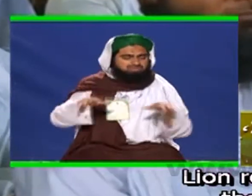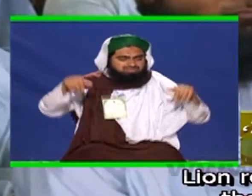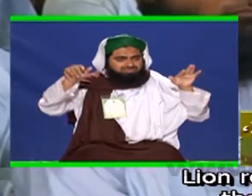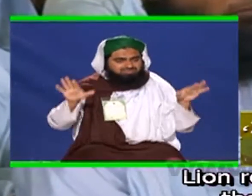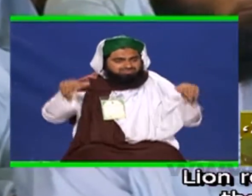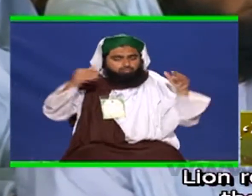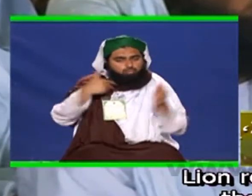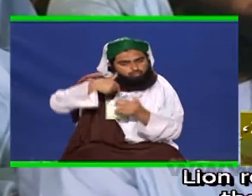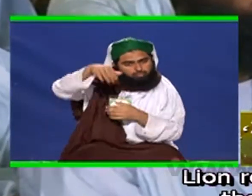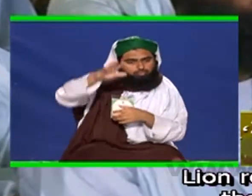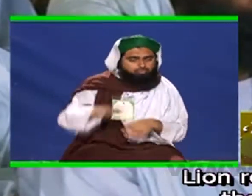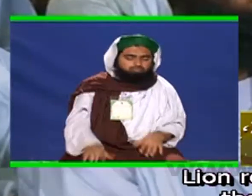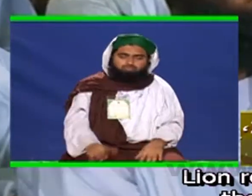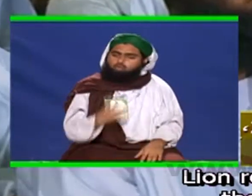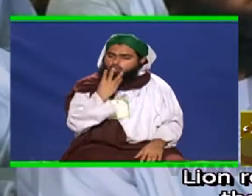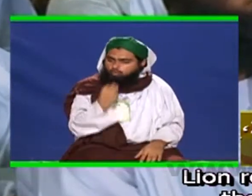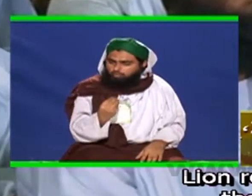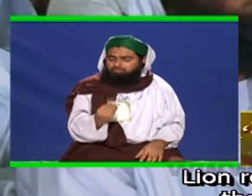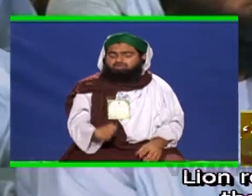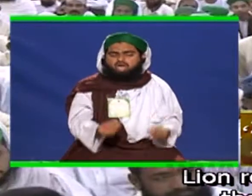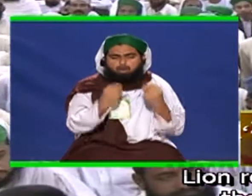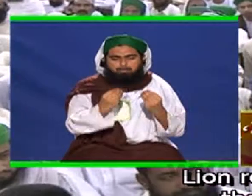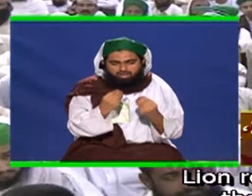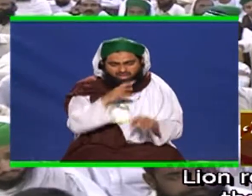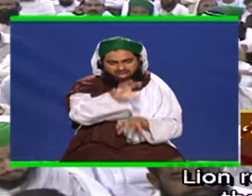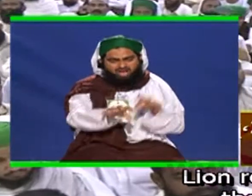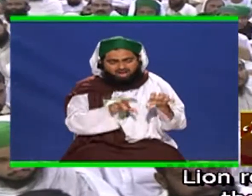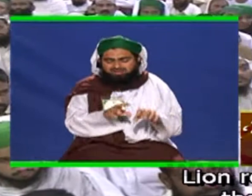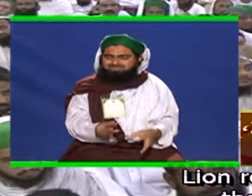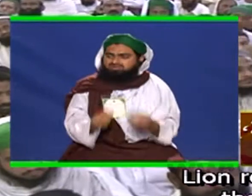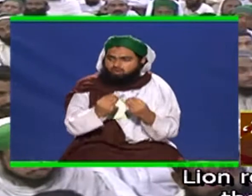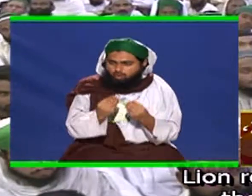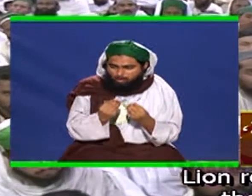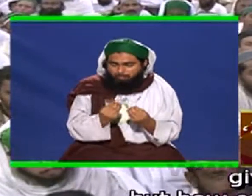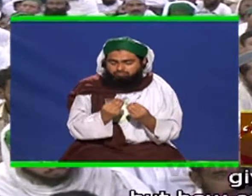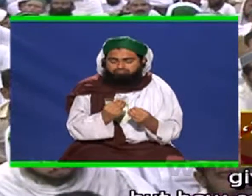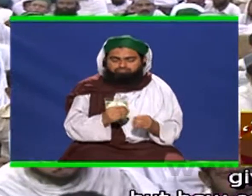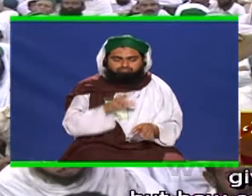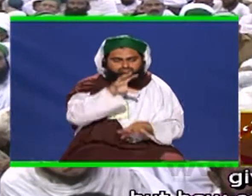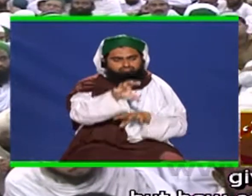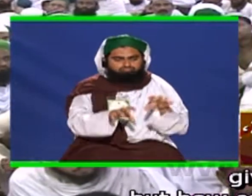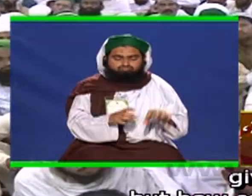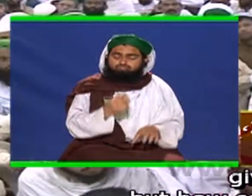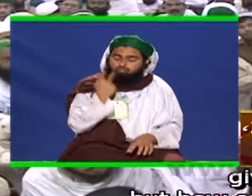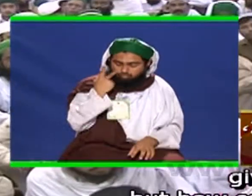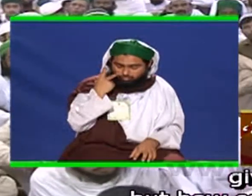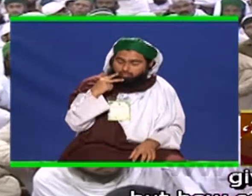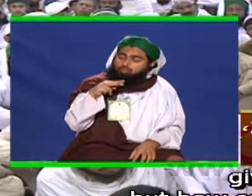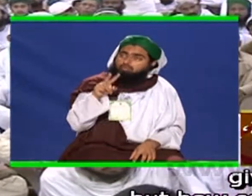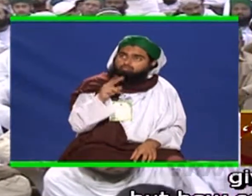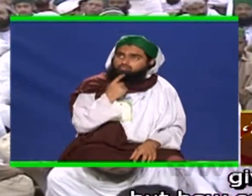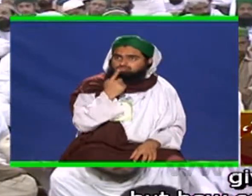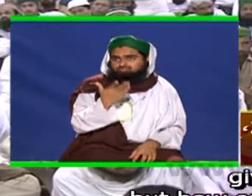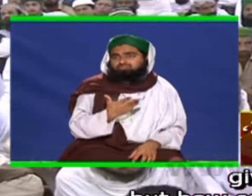پر جو جانور ہیں, زمین پر جو جانوروں کے ذریعے آفتیں آ سکتی ہیں اس سے تو میں بچا سکتا ہوں,